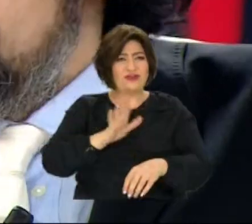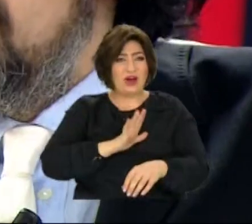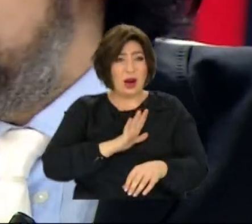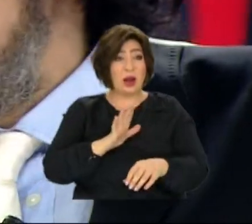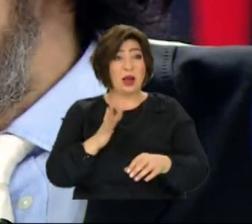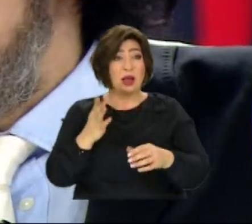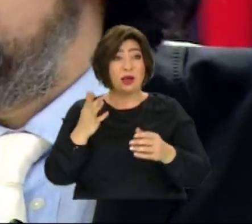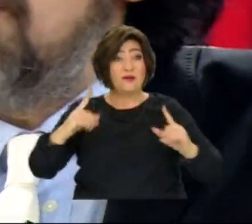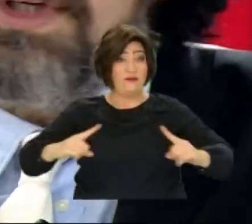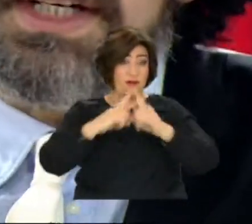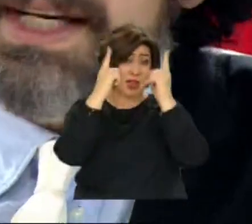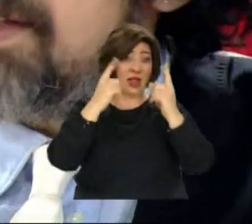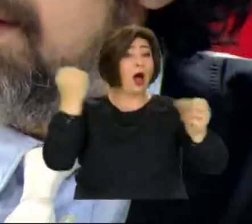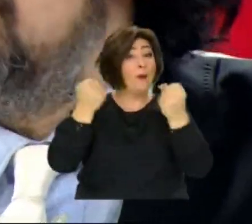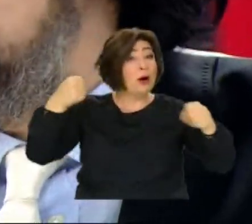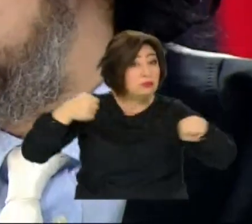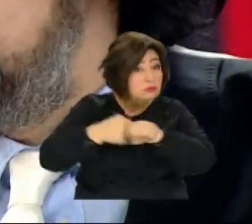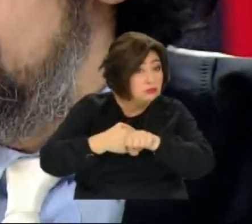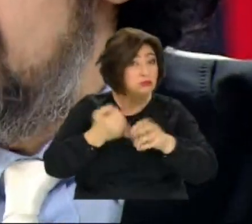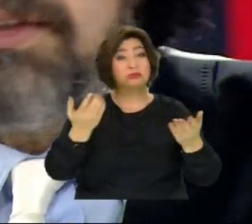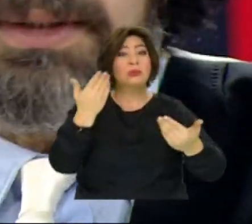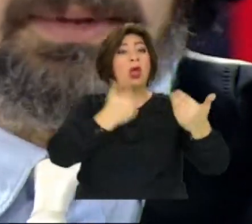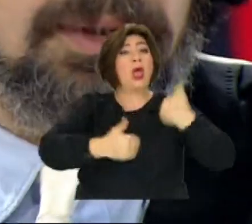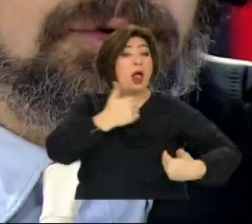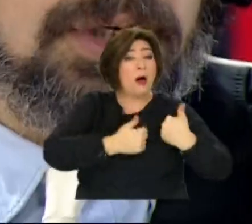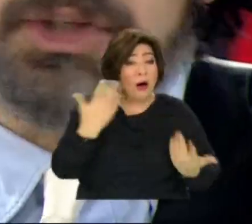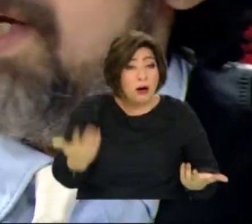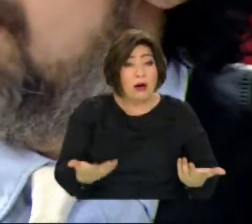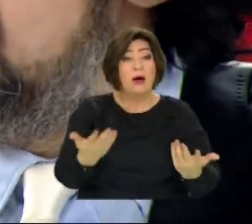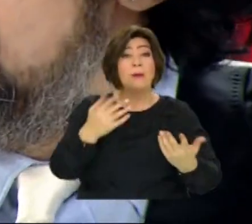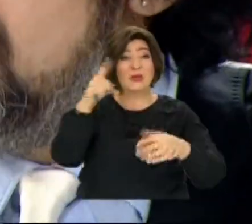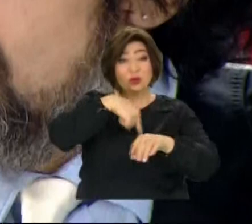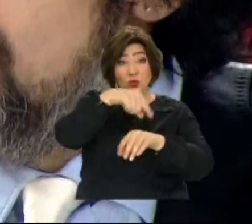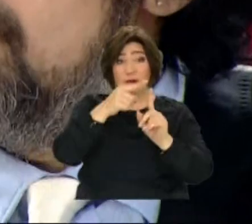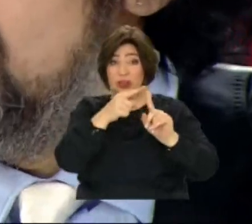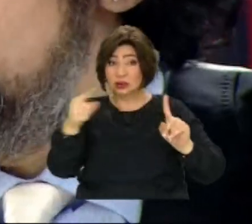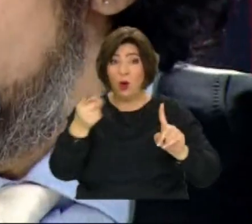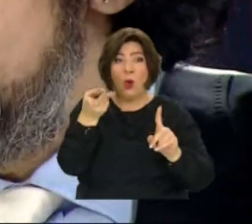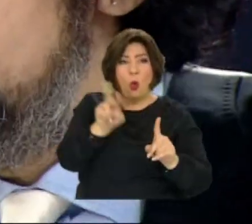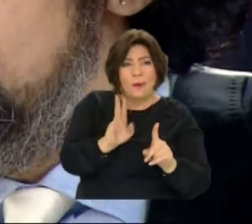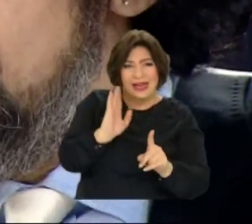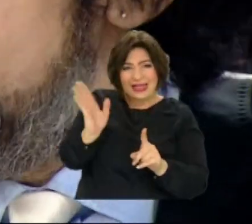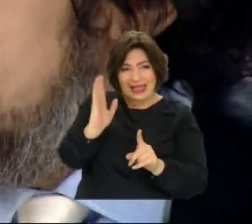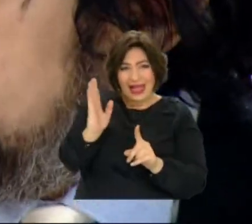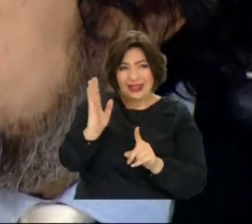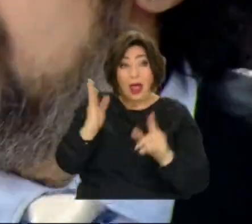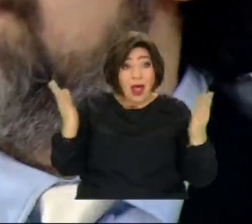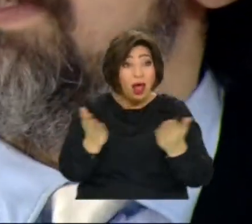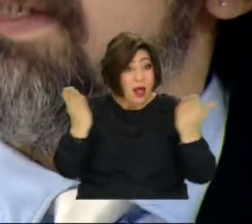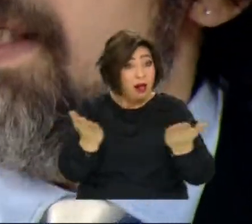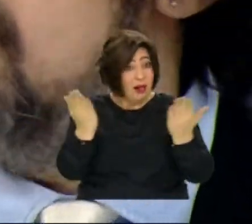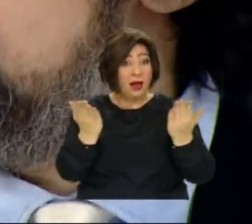Yani... finalinde trafik kazası, yaralanmalar gibi süreçte ölüme doğru giden hele hele bir